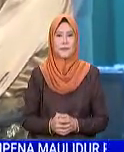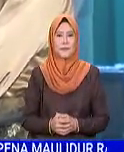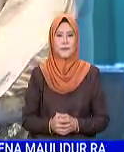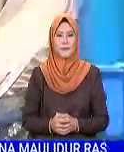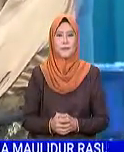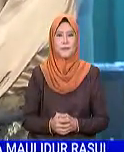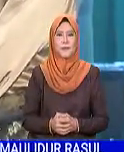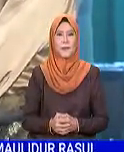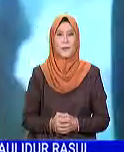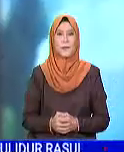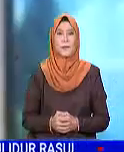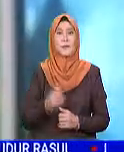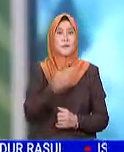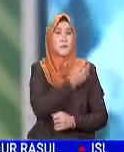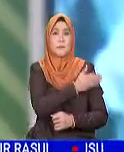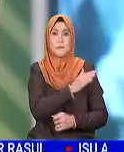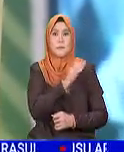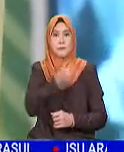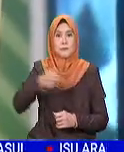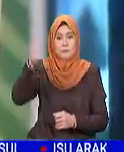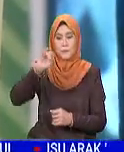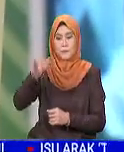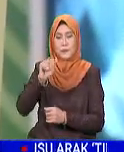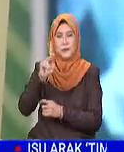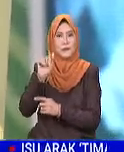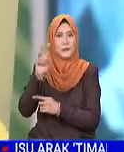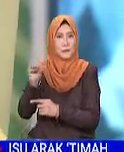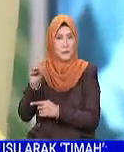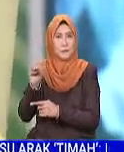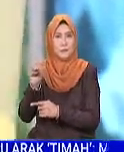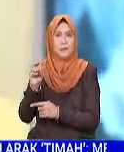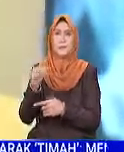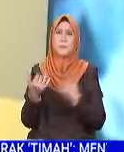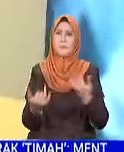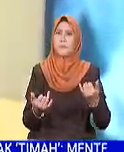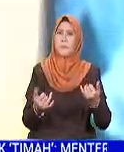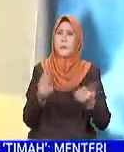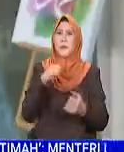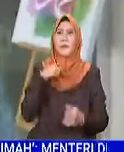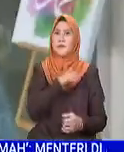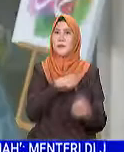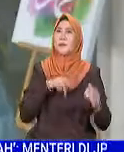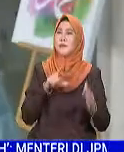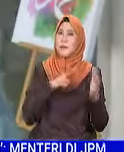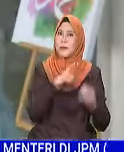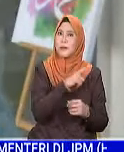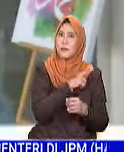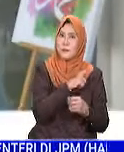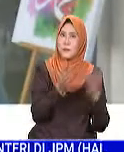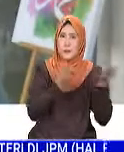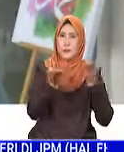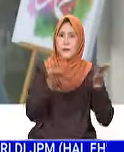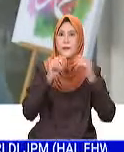Di Ibu Negara, mantan Ketua Pengarah Jabatan Kemajuan Islam Malaysia, JAKIM, yang kini merupakan Ahli Lembaga Suruhanjaya Perkhidmatan